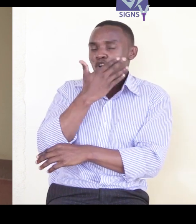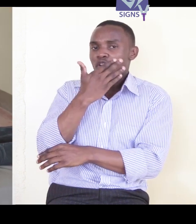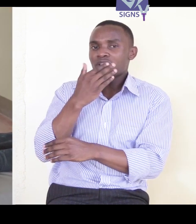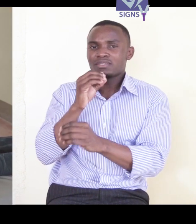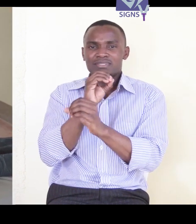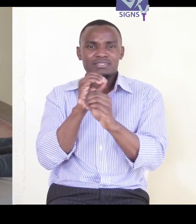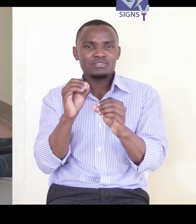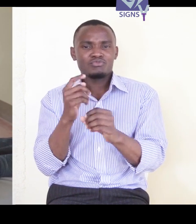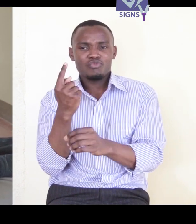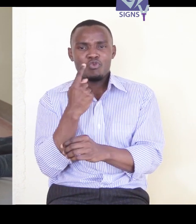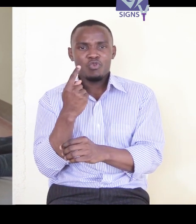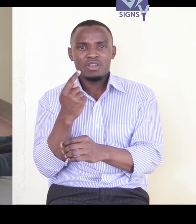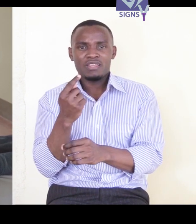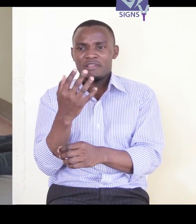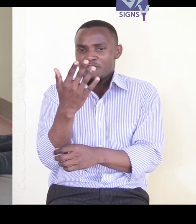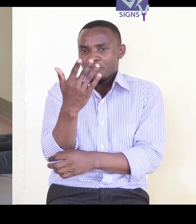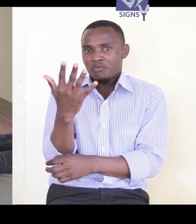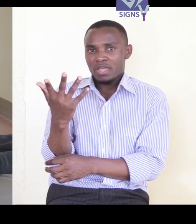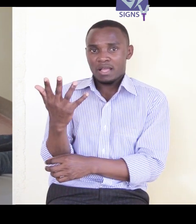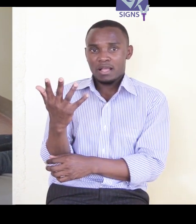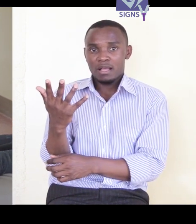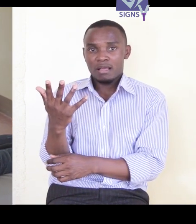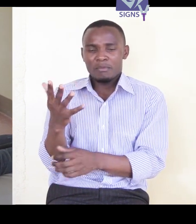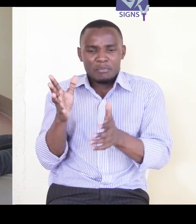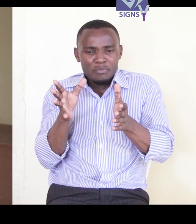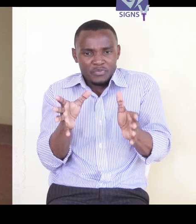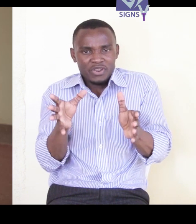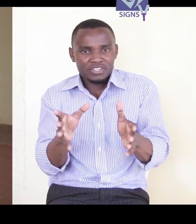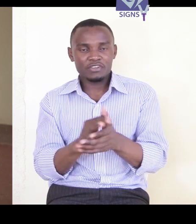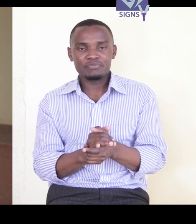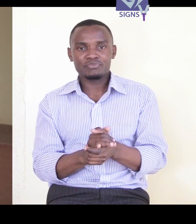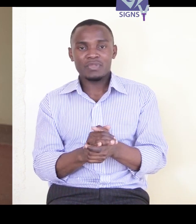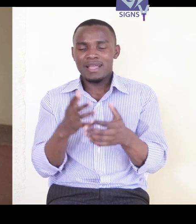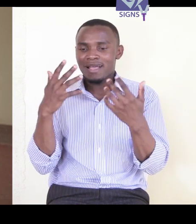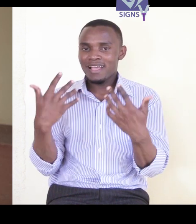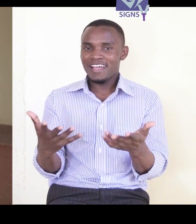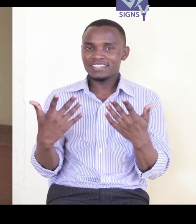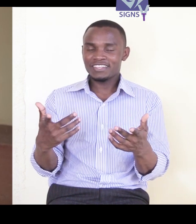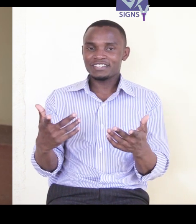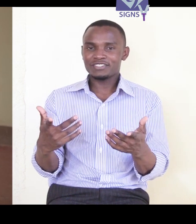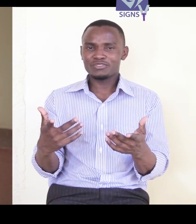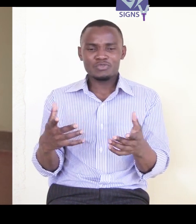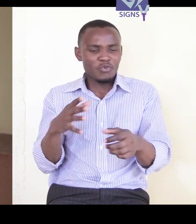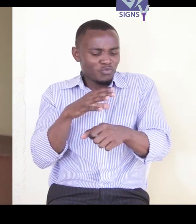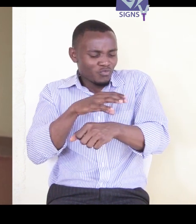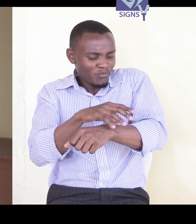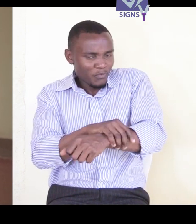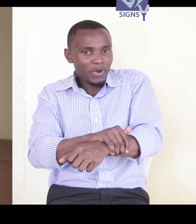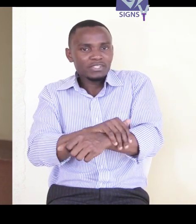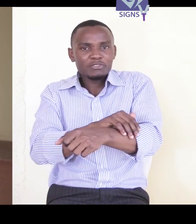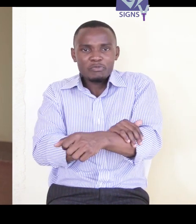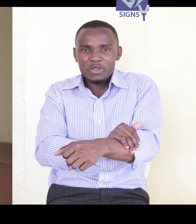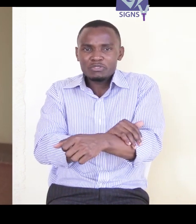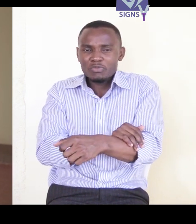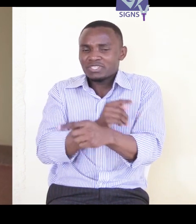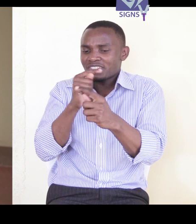but finger pressure. Tunatumia vidole na mikono yetu kufinya